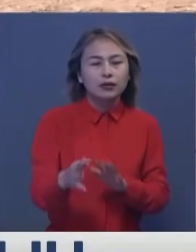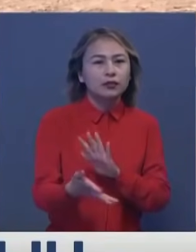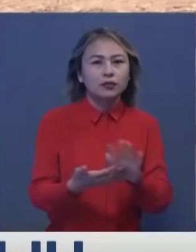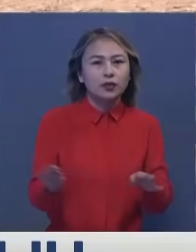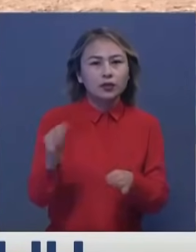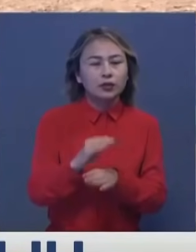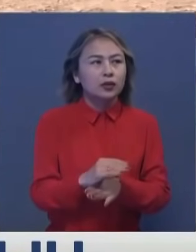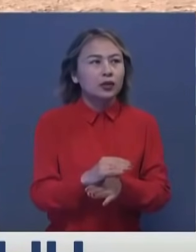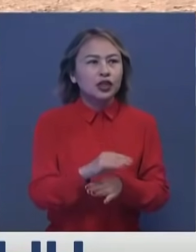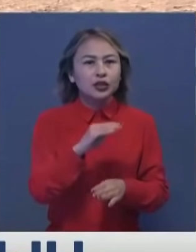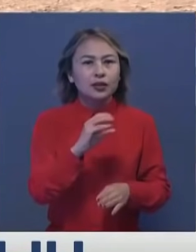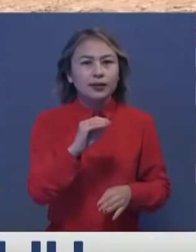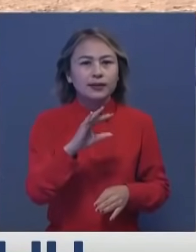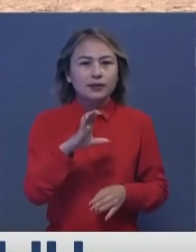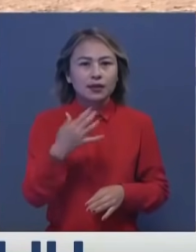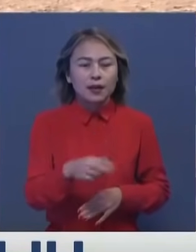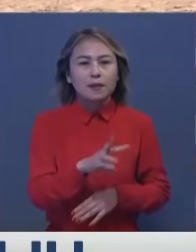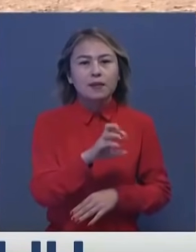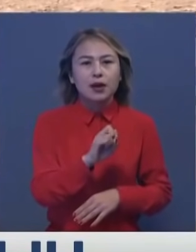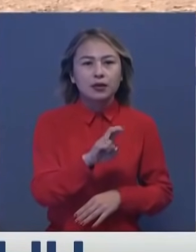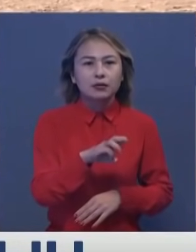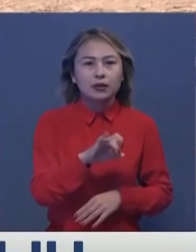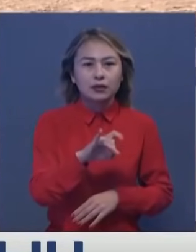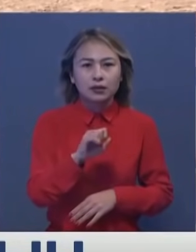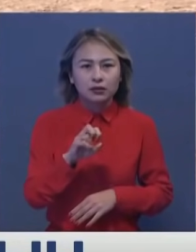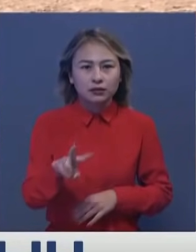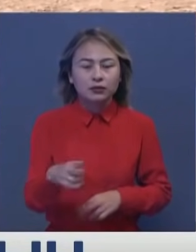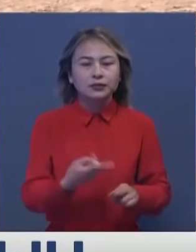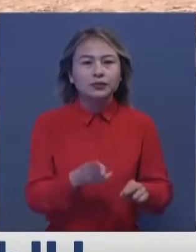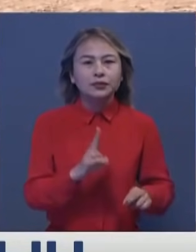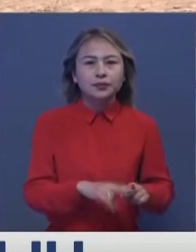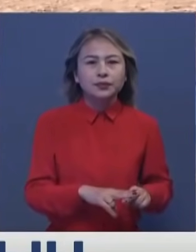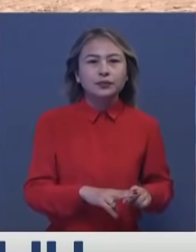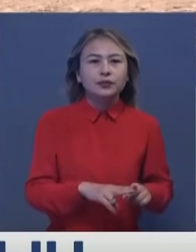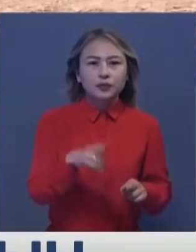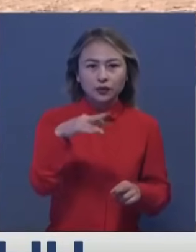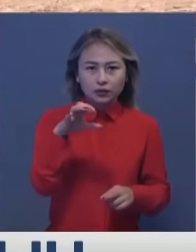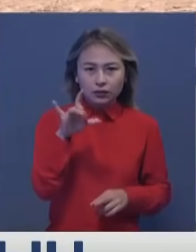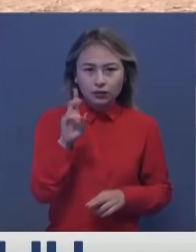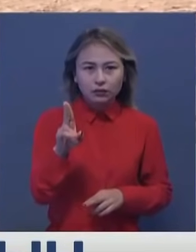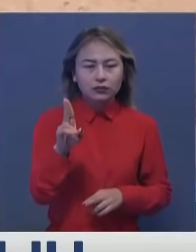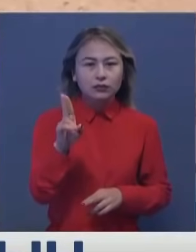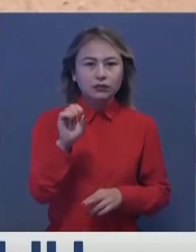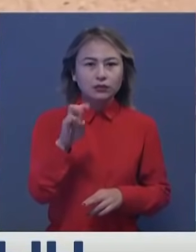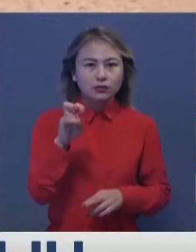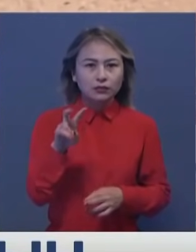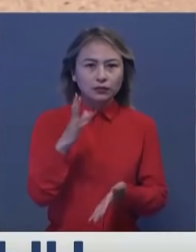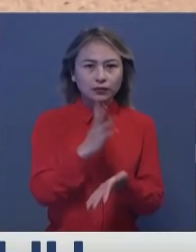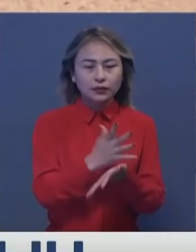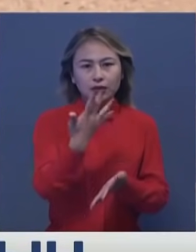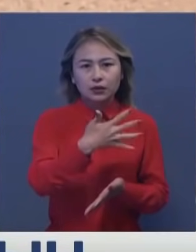бұл Жетісай өңіріне Мақтарал ауданына келетін Достық каналы бар. Сол Достық каналдан бізге 50